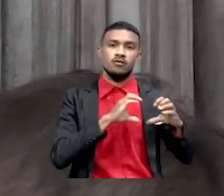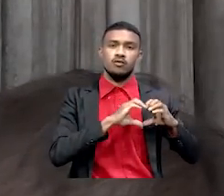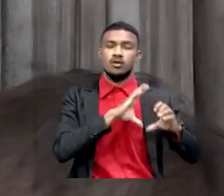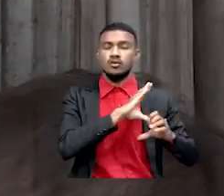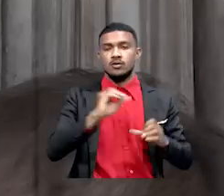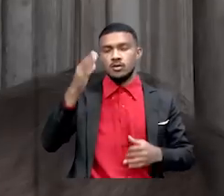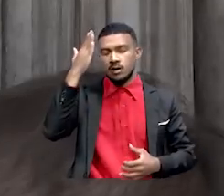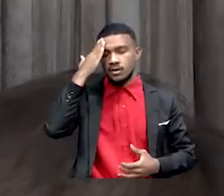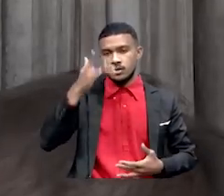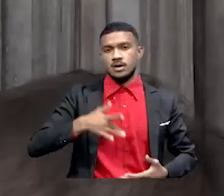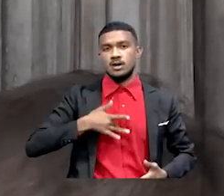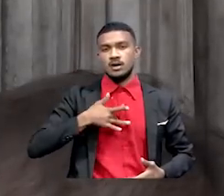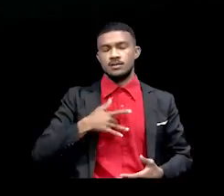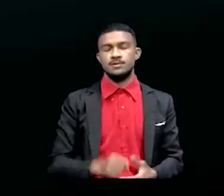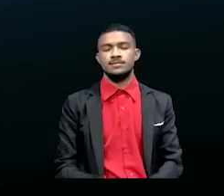ianyalara.